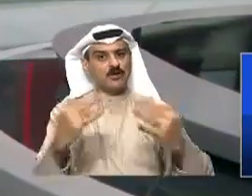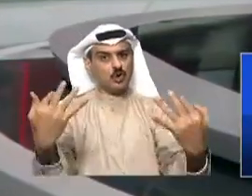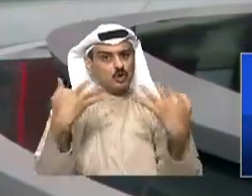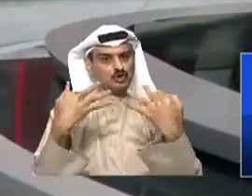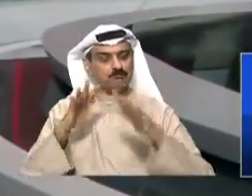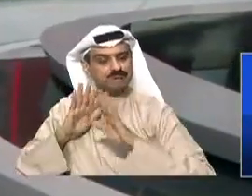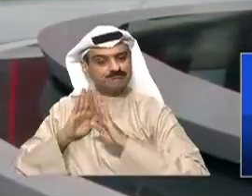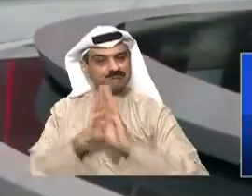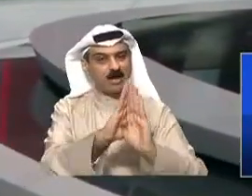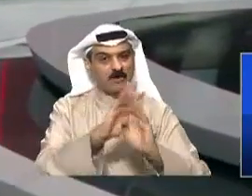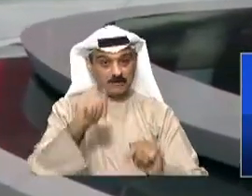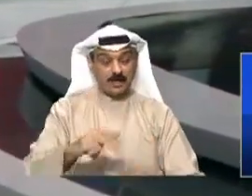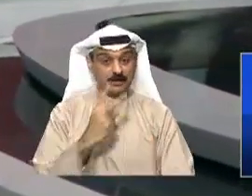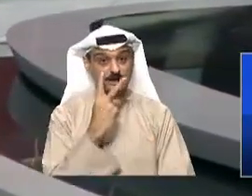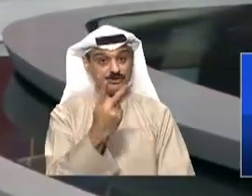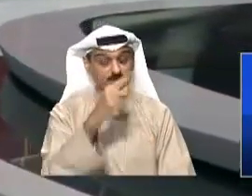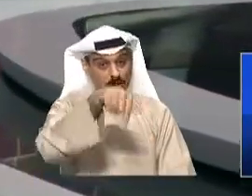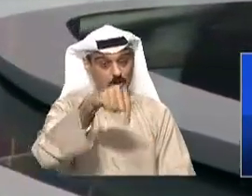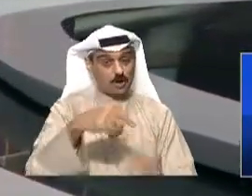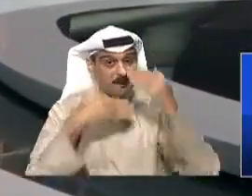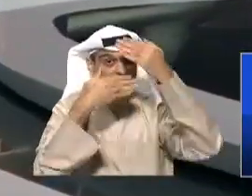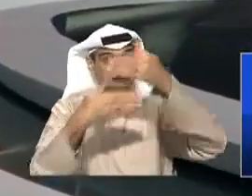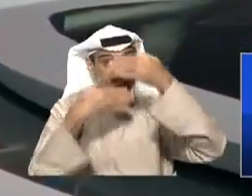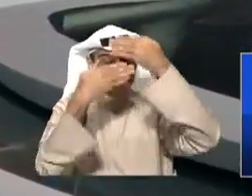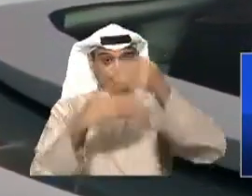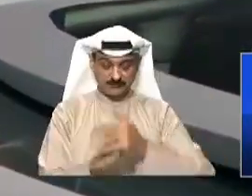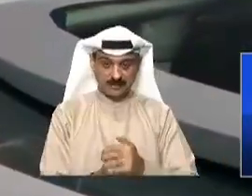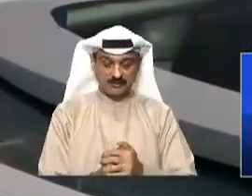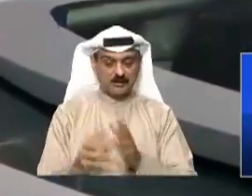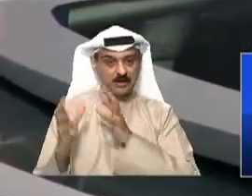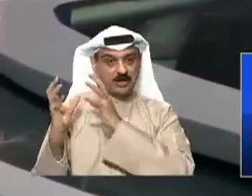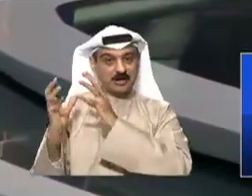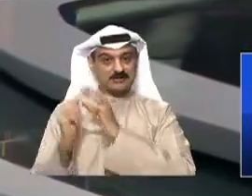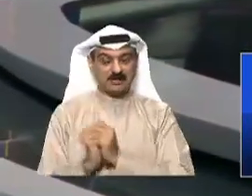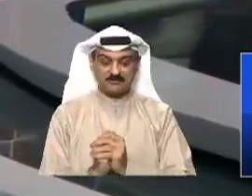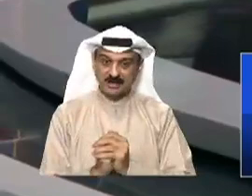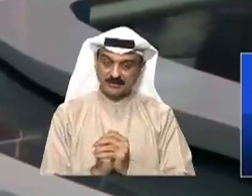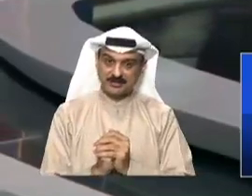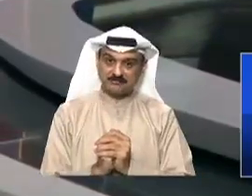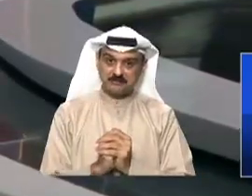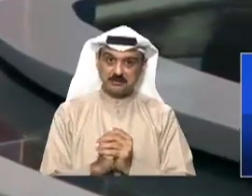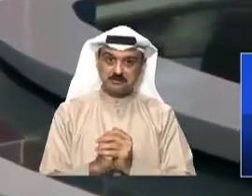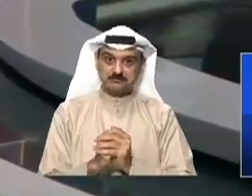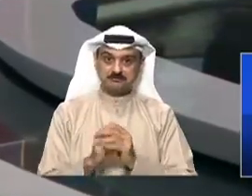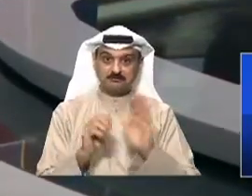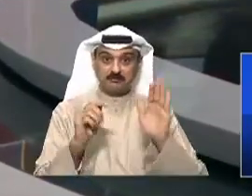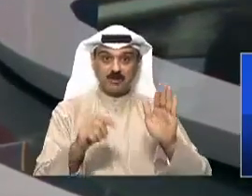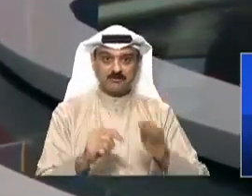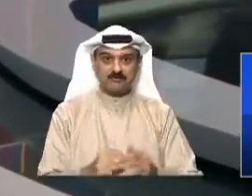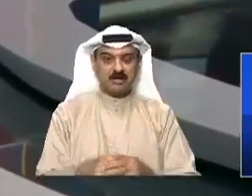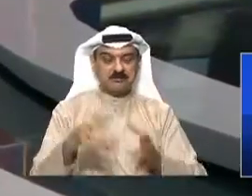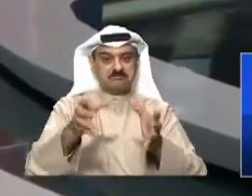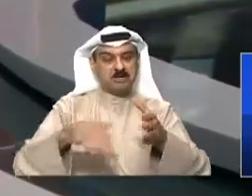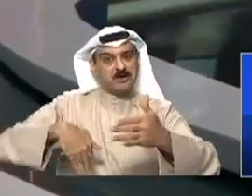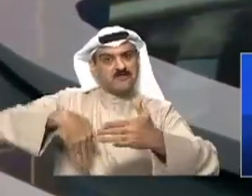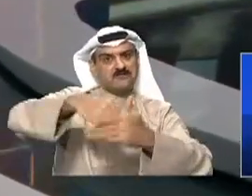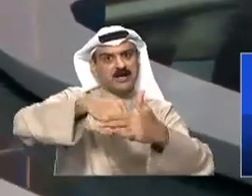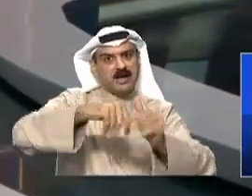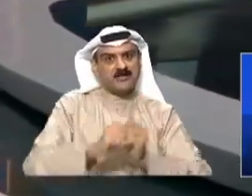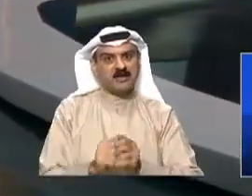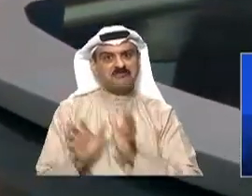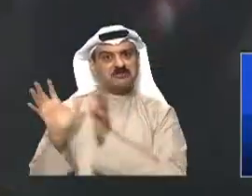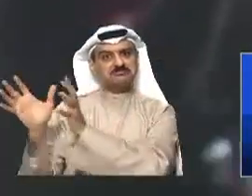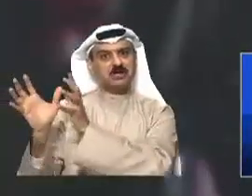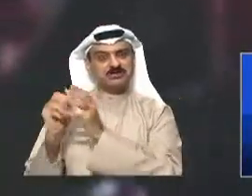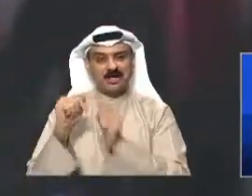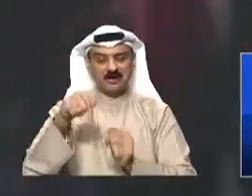وهذا ما رأيناها اليوم مع منتخب المغرب مع الحارس ياسين بونو لتصديه ركلة كريستيانو رونالدو